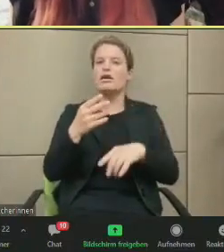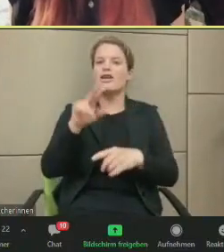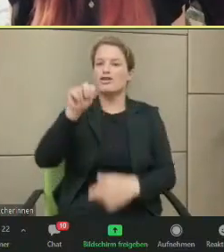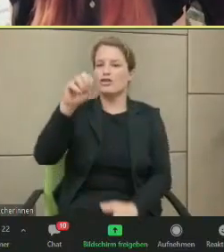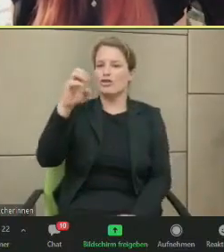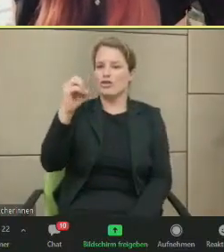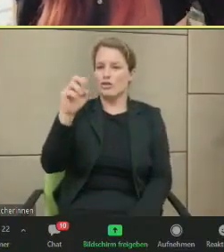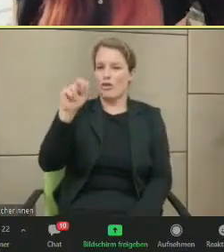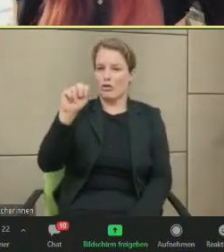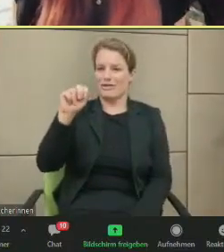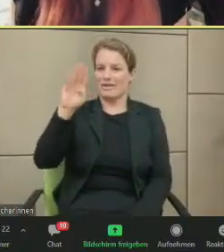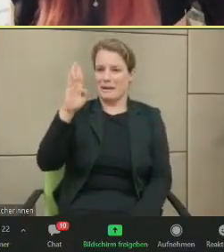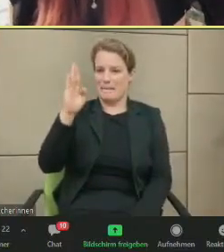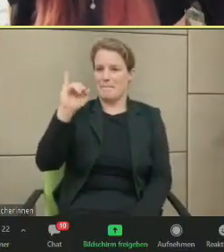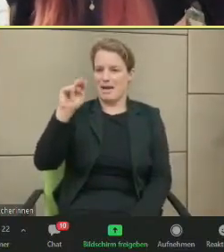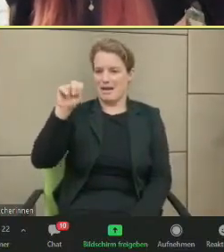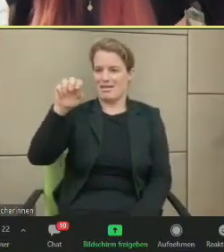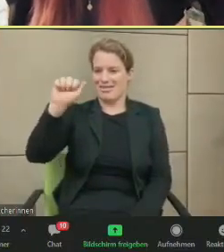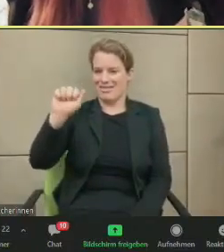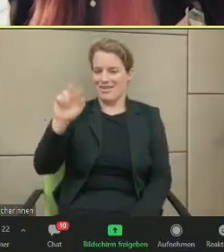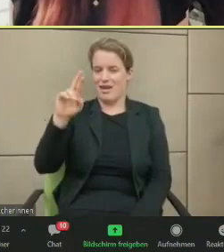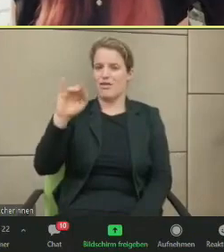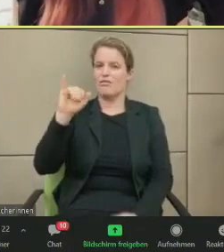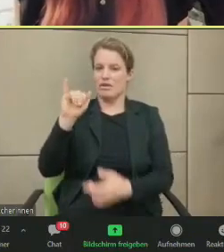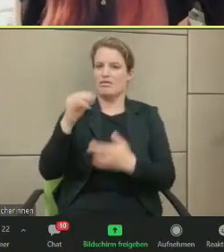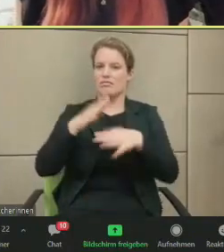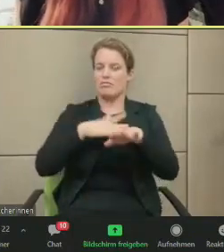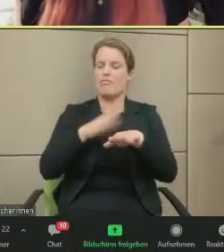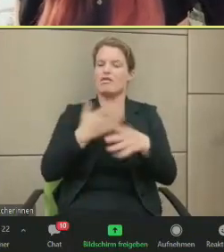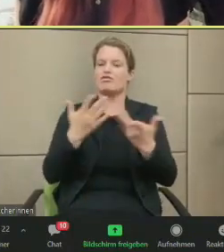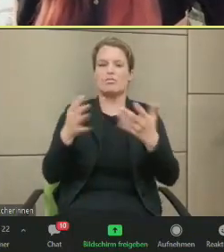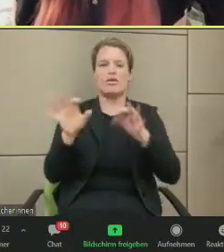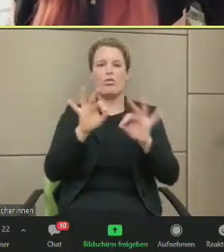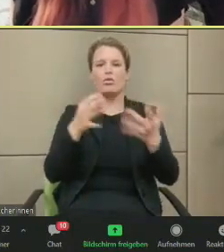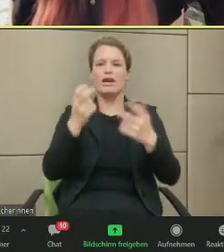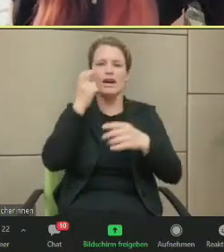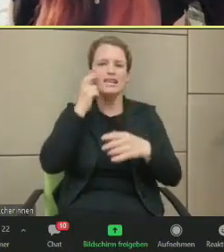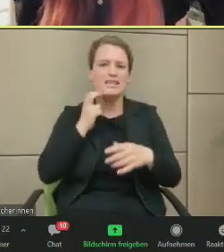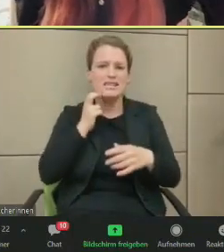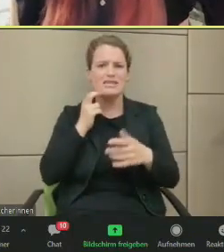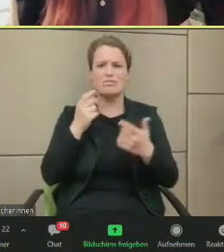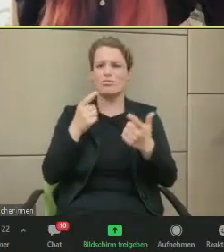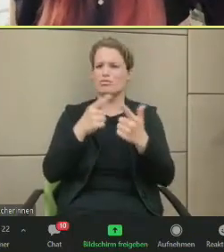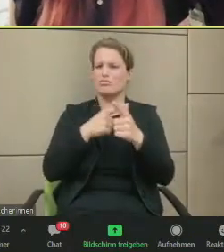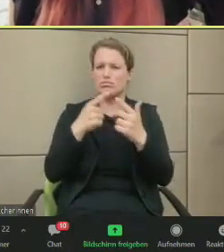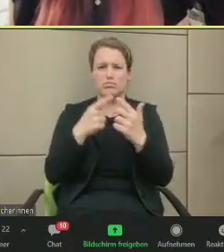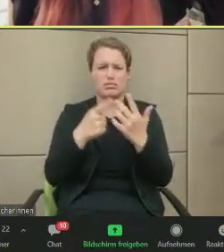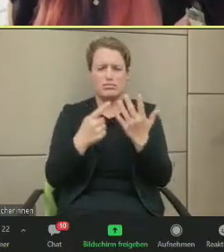Feminismus gelernt. Ich habe sehr viel über Rassismus gelernt. Ich habe so viele Dinge gelernt von Personen,